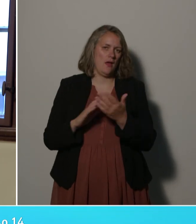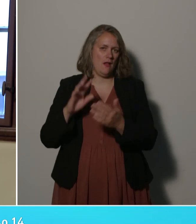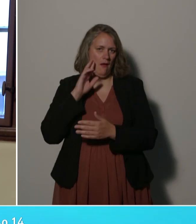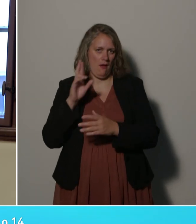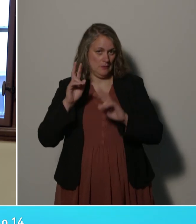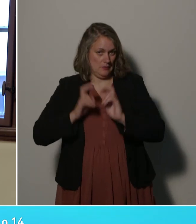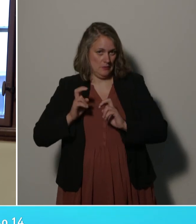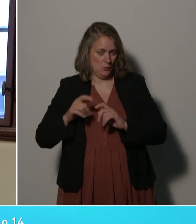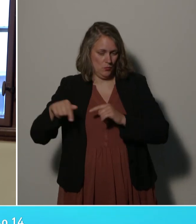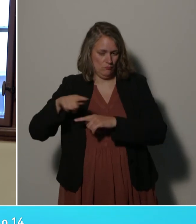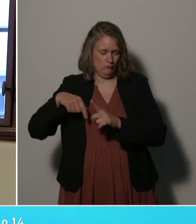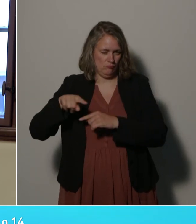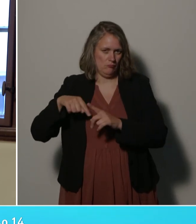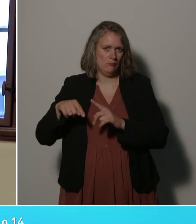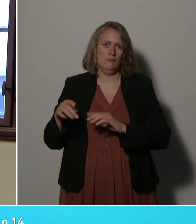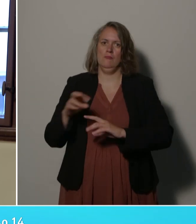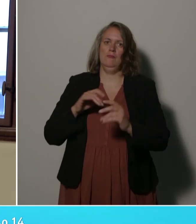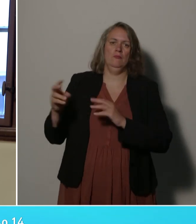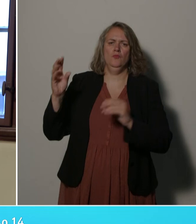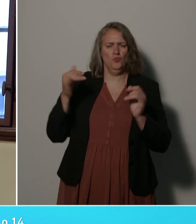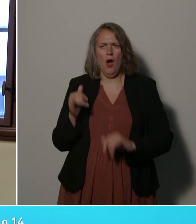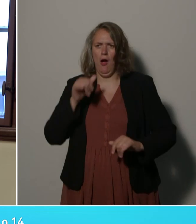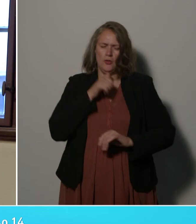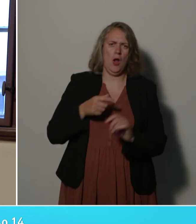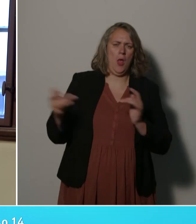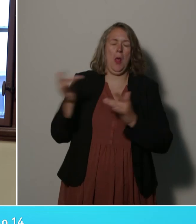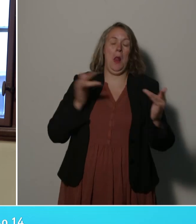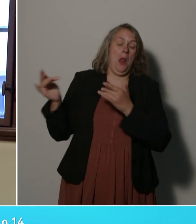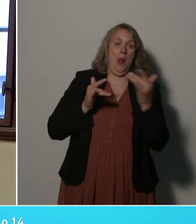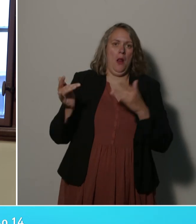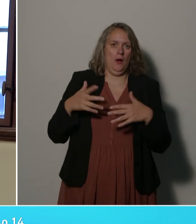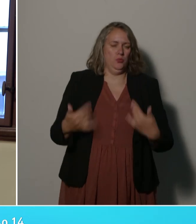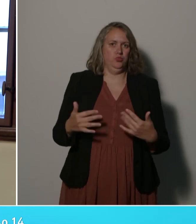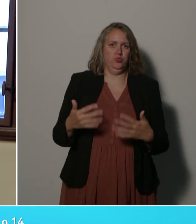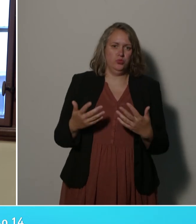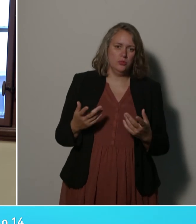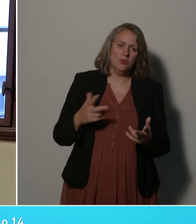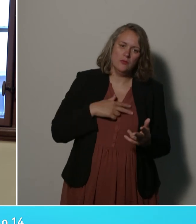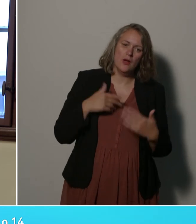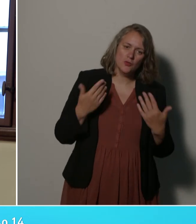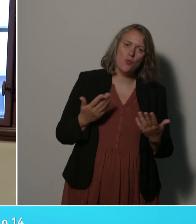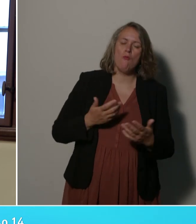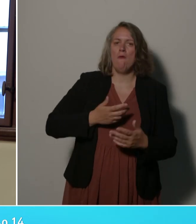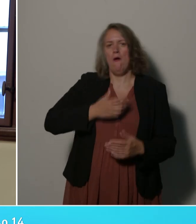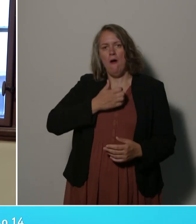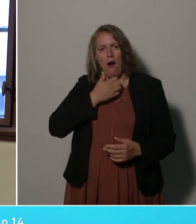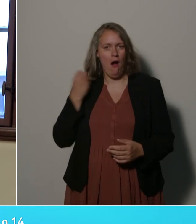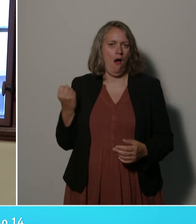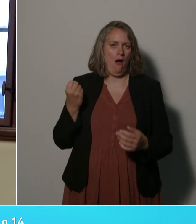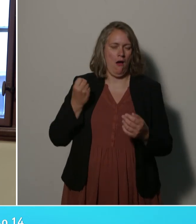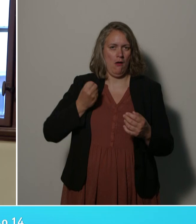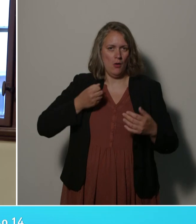wo aufgrund der wirklich heftigsten Kritik, ich würde das jetzt tatsächlich so formulieren, nur